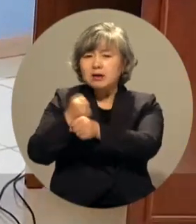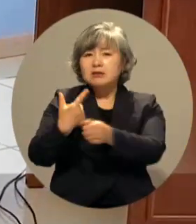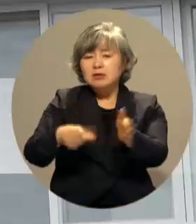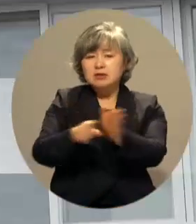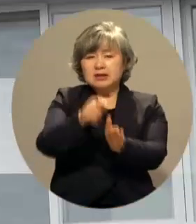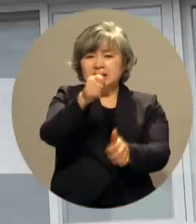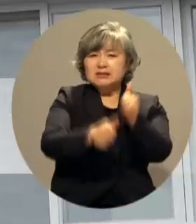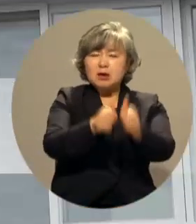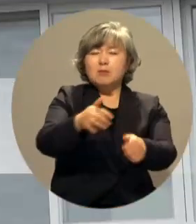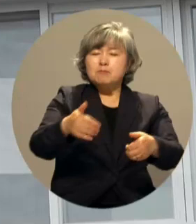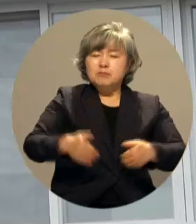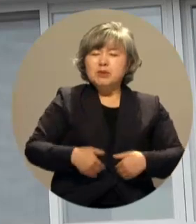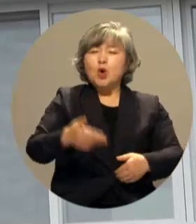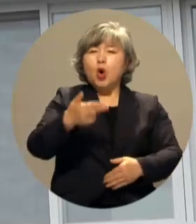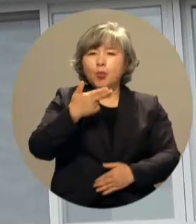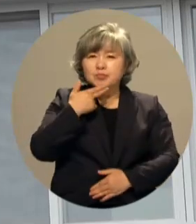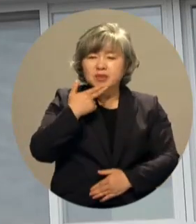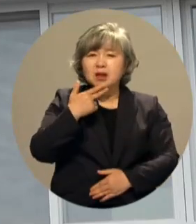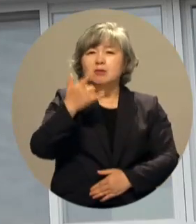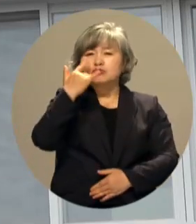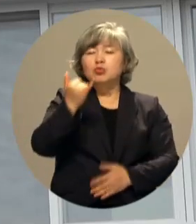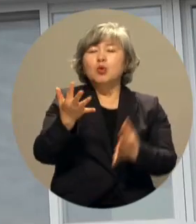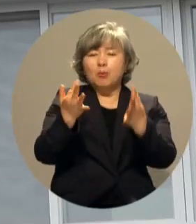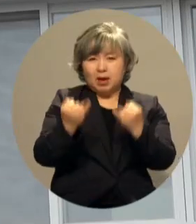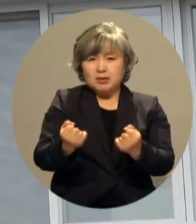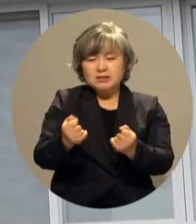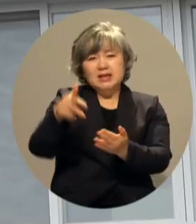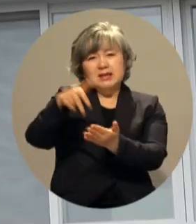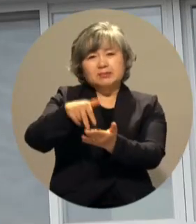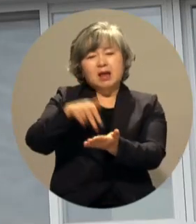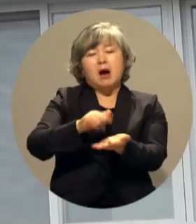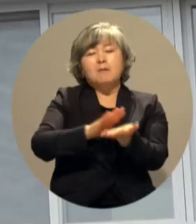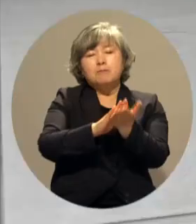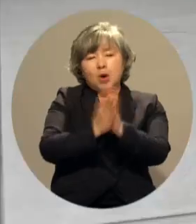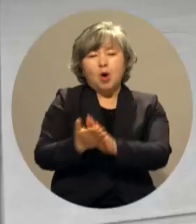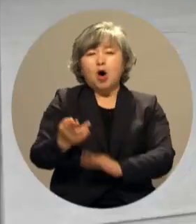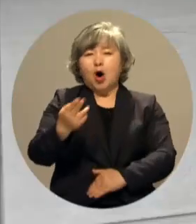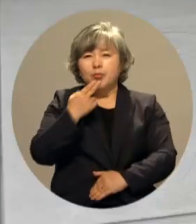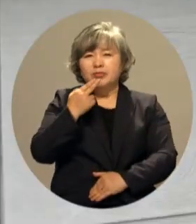모의고사가 불필요하다는 학부모도 적지 않아 입장 변화는 없다고 밝혔습니다.